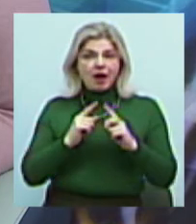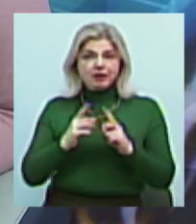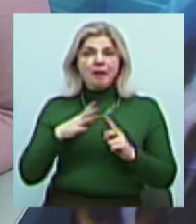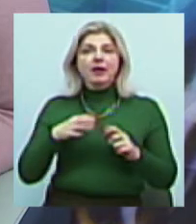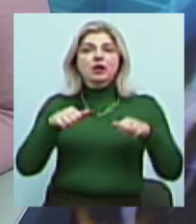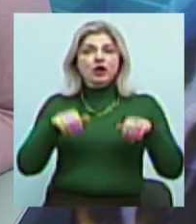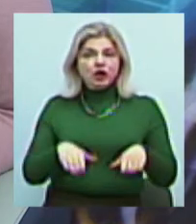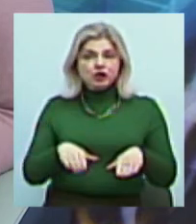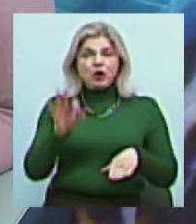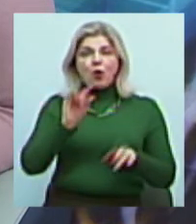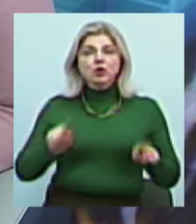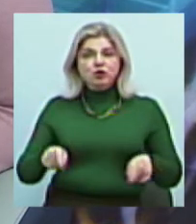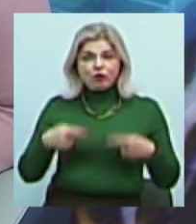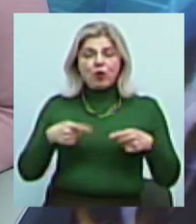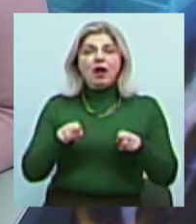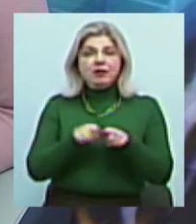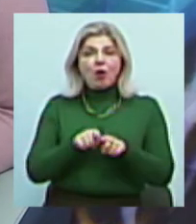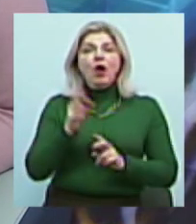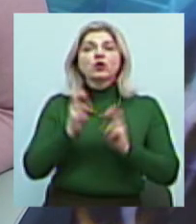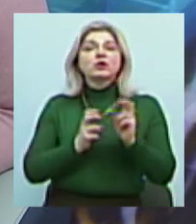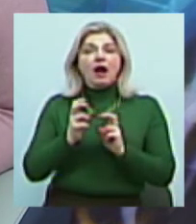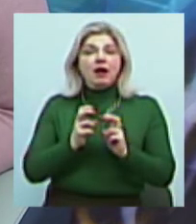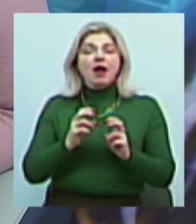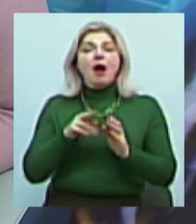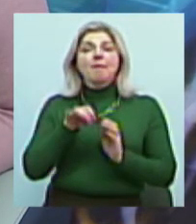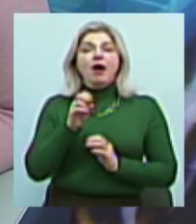прийнято рішення про створення даного індустріального парку